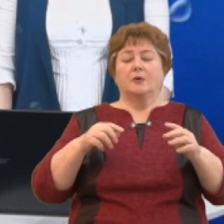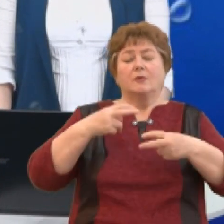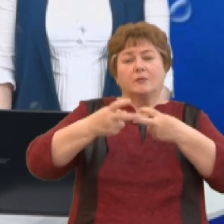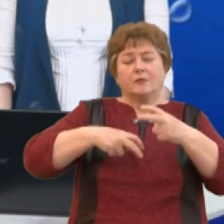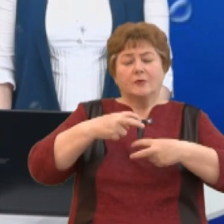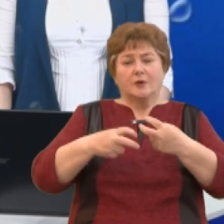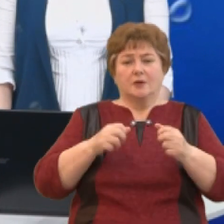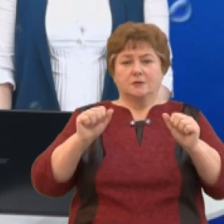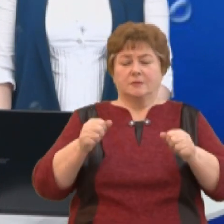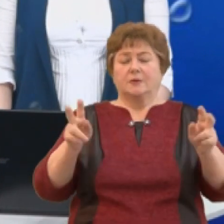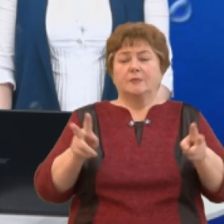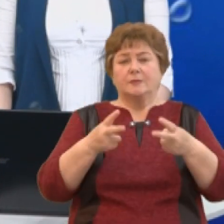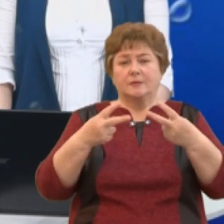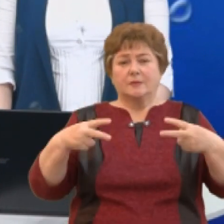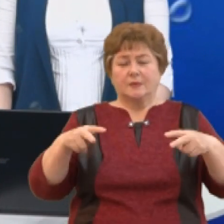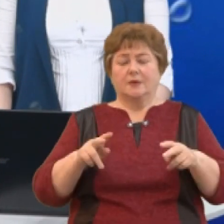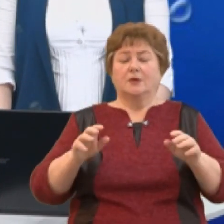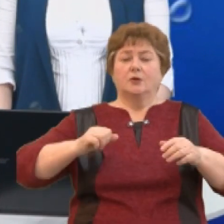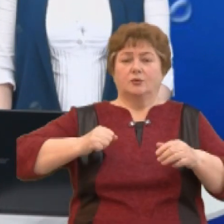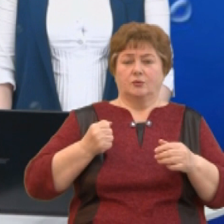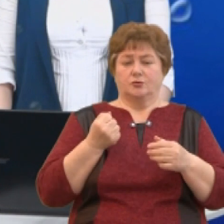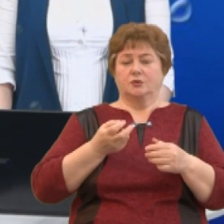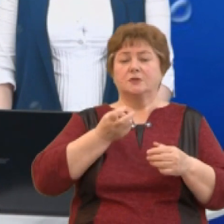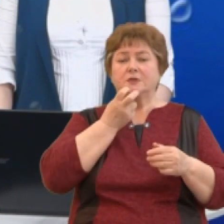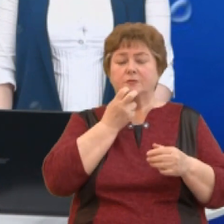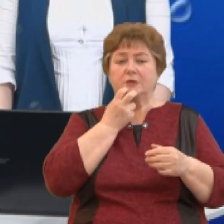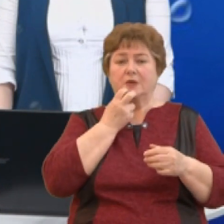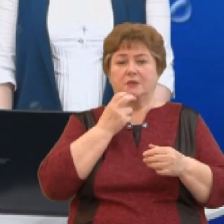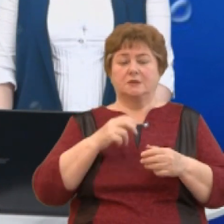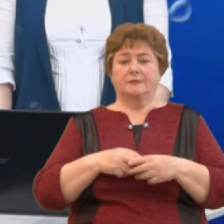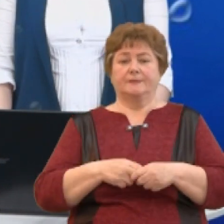кувыркаться, песни петь, дружить, смеяться.